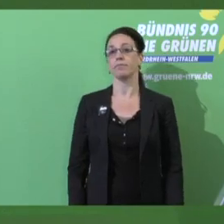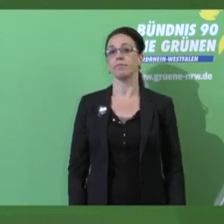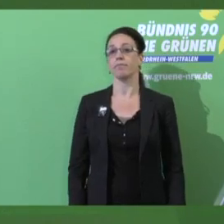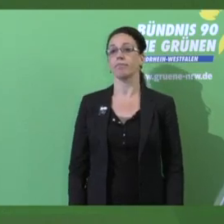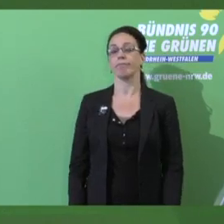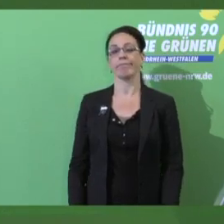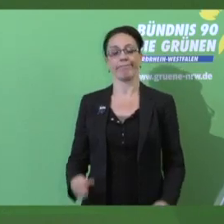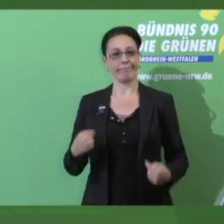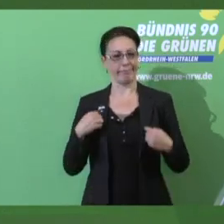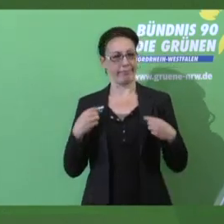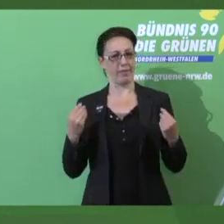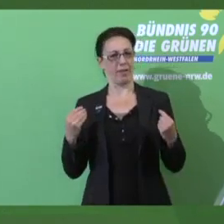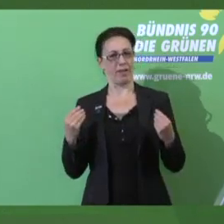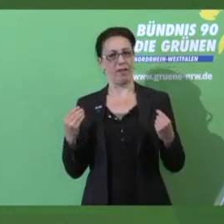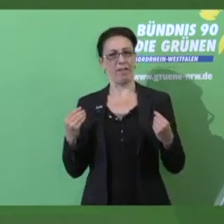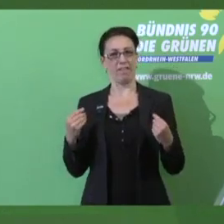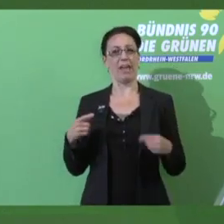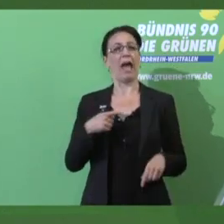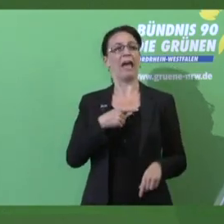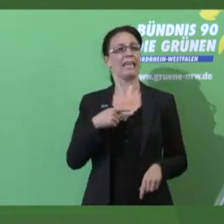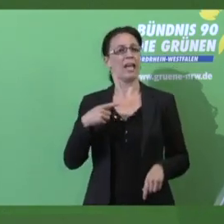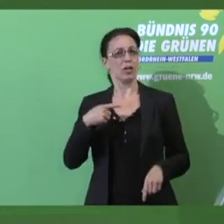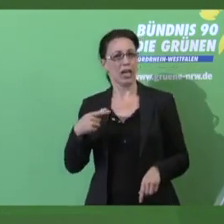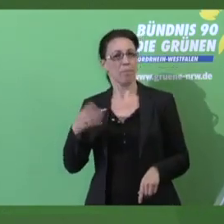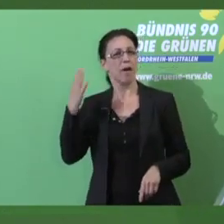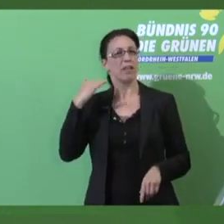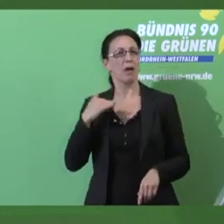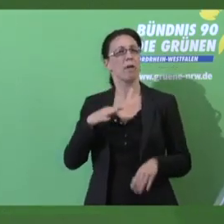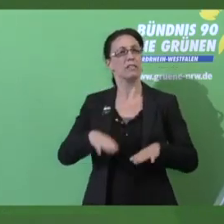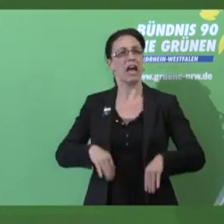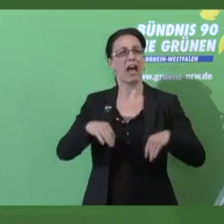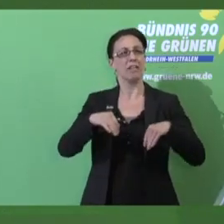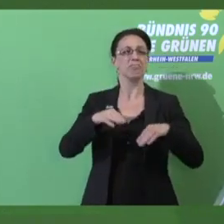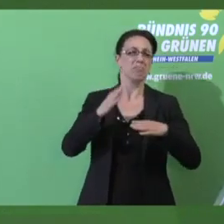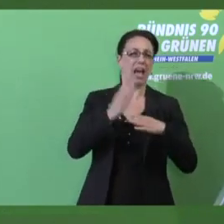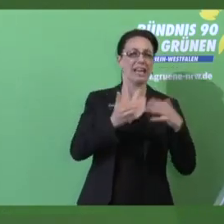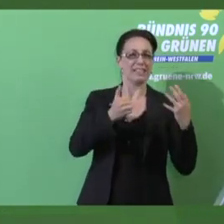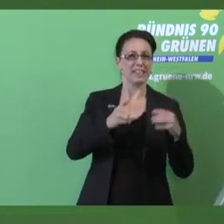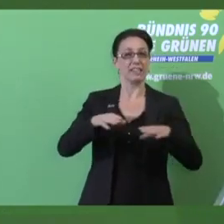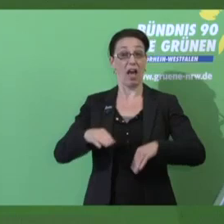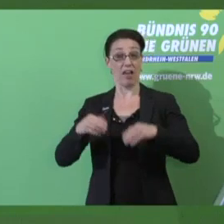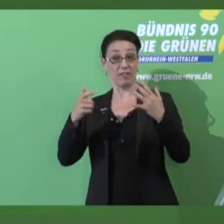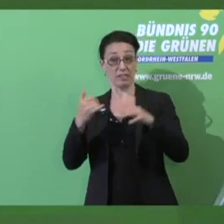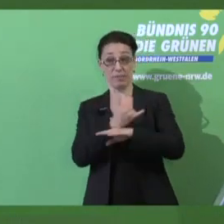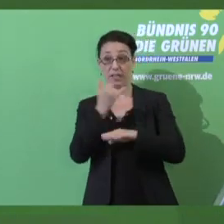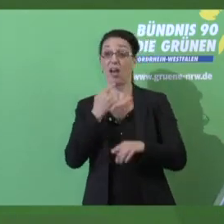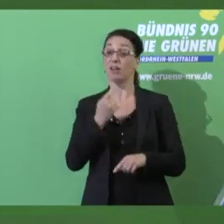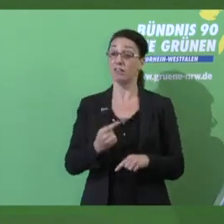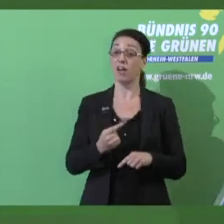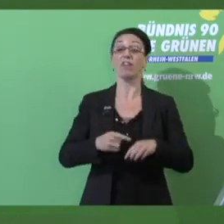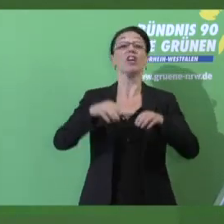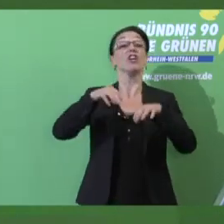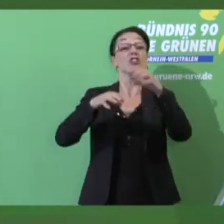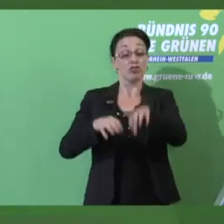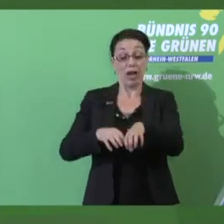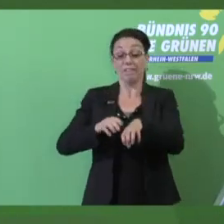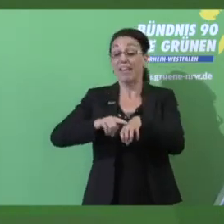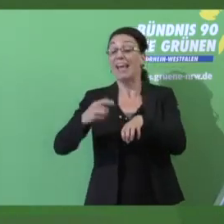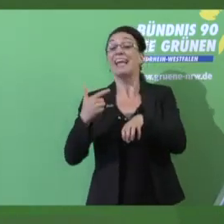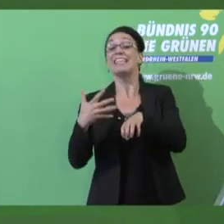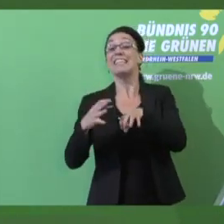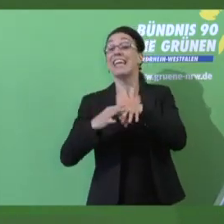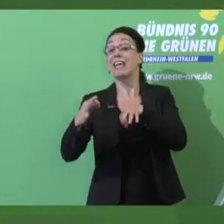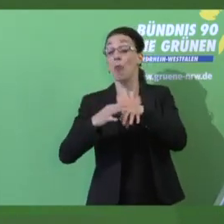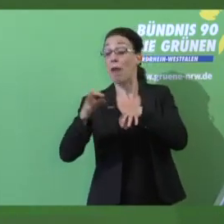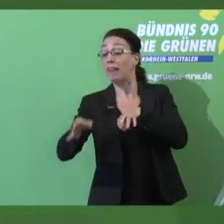manchmal erinnert mich das ein bisschen an Georg Leber, Ende der 60er, Anfang der 70er, der gesagt hat, jede Stadt soll in 10 Kilometer Nähe einen Autobahnanschluss haben. Es gibt